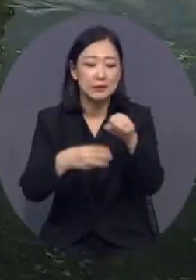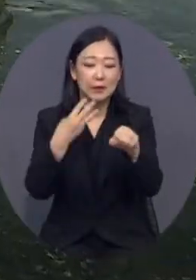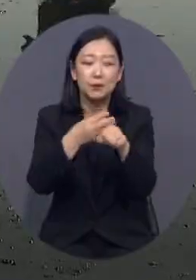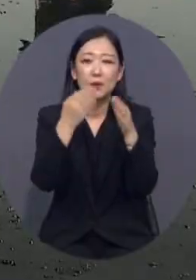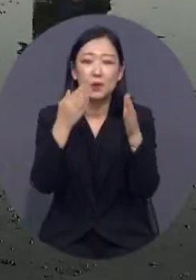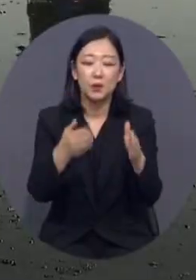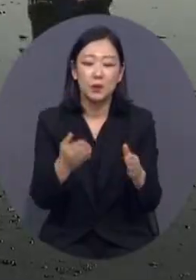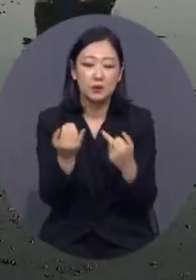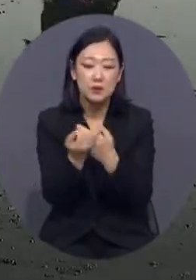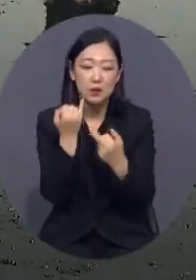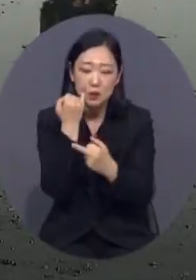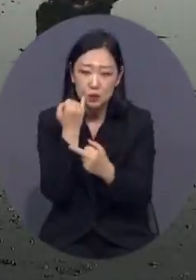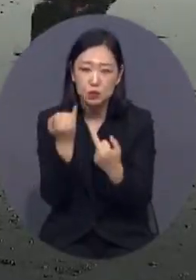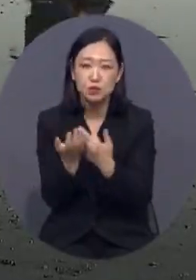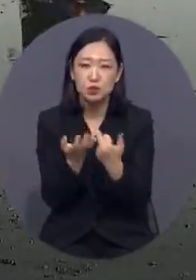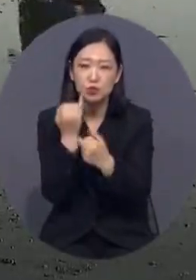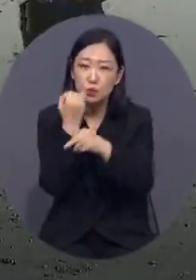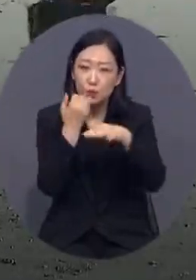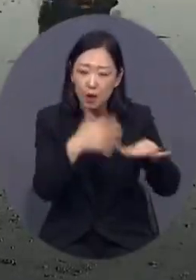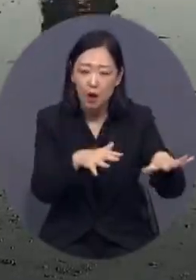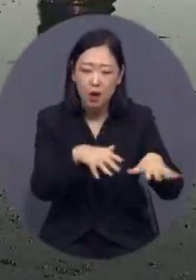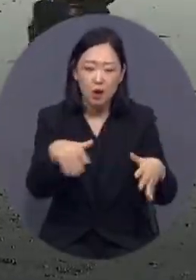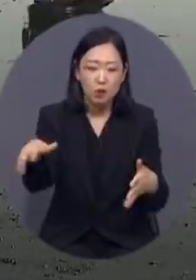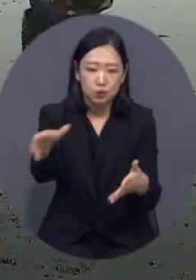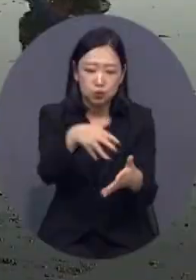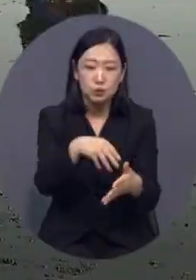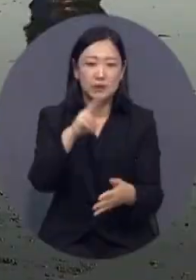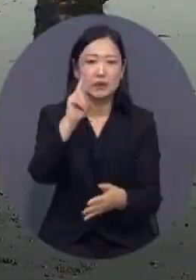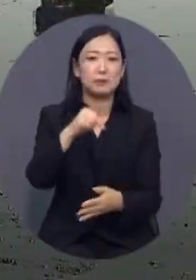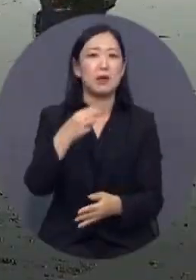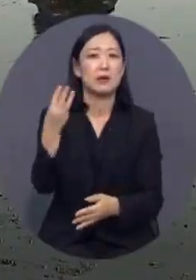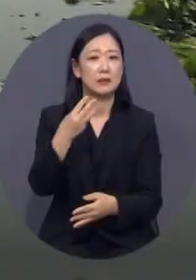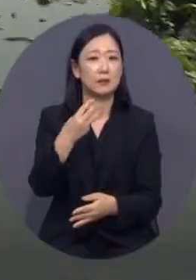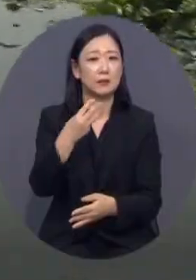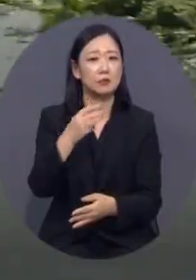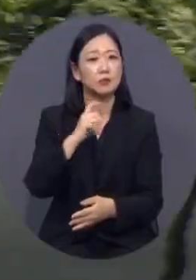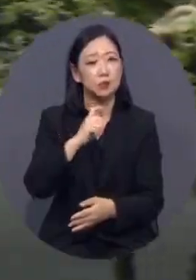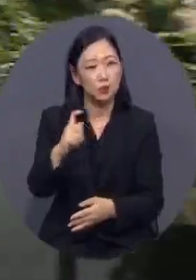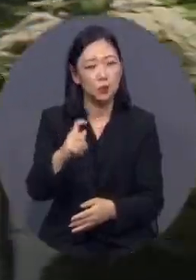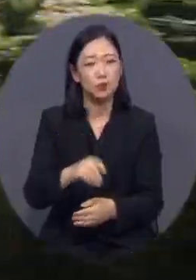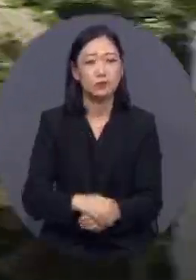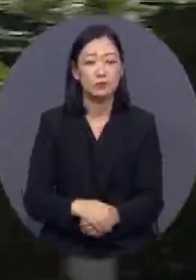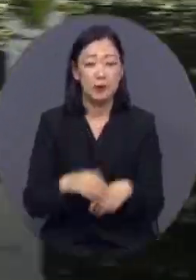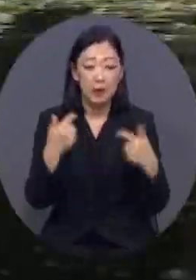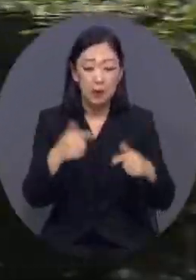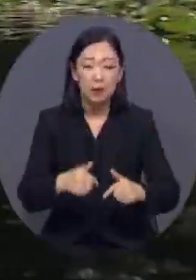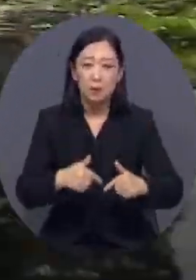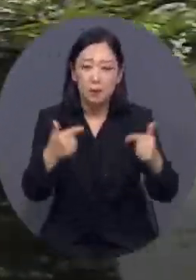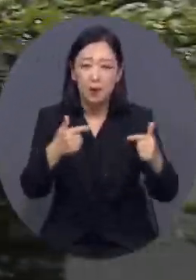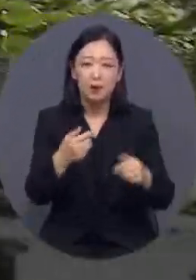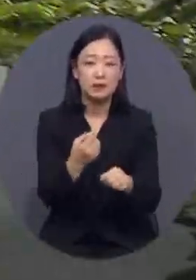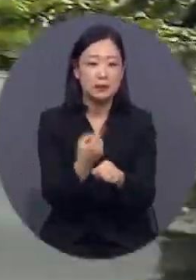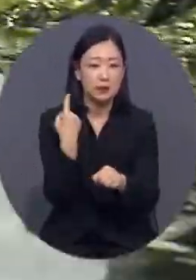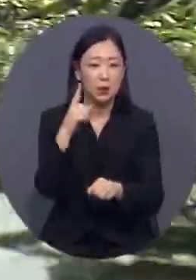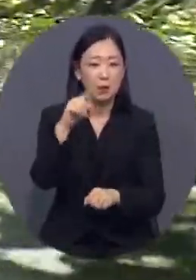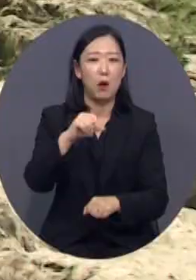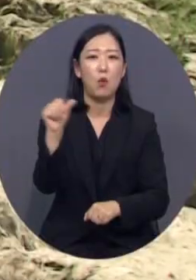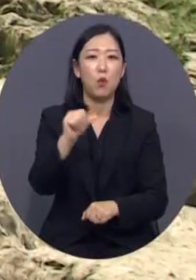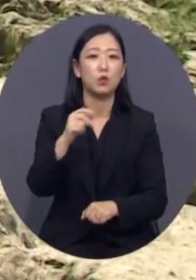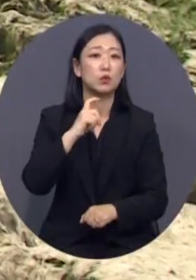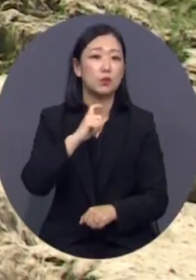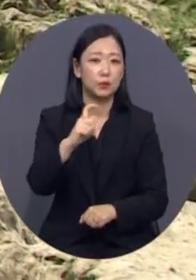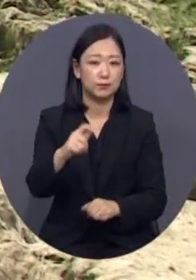제주해안에서 수거된 구멍 갈파래는 23,000여 톤 만 5천 톤이 넘었습니다